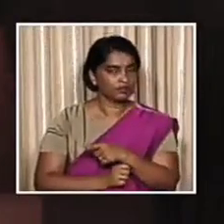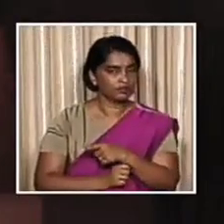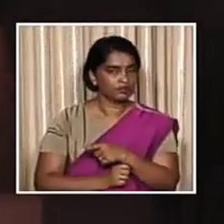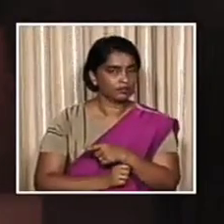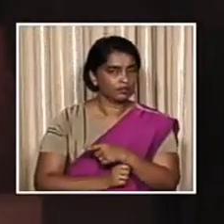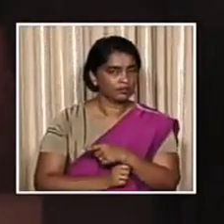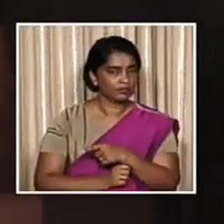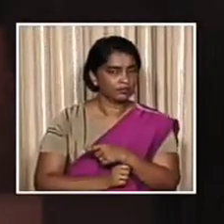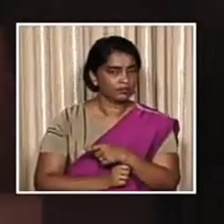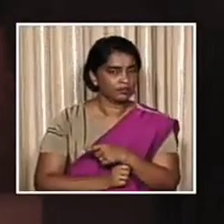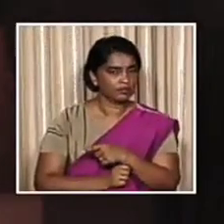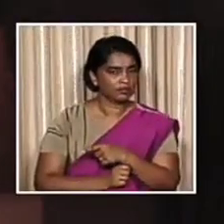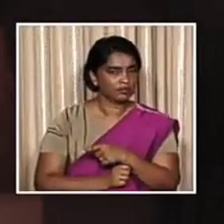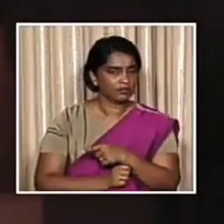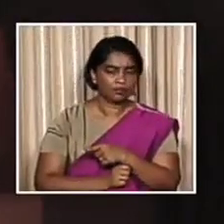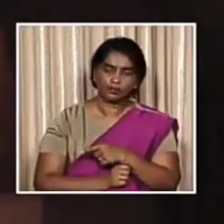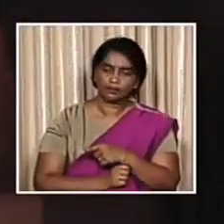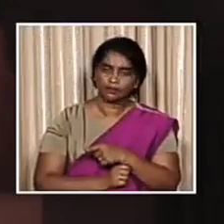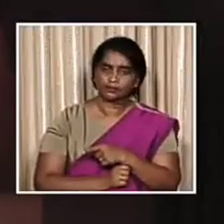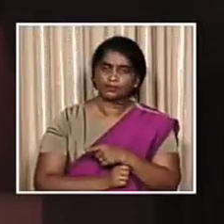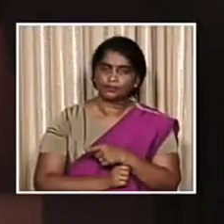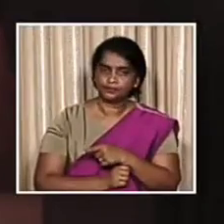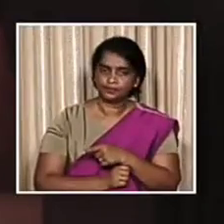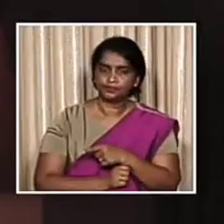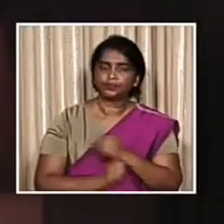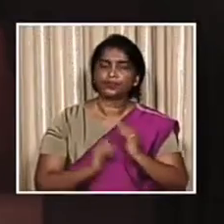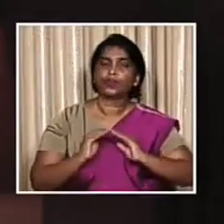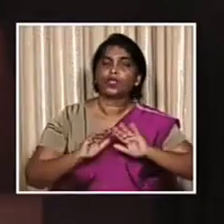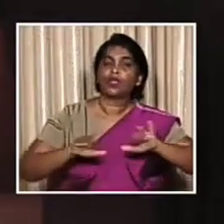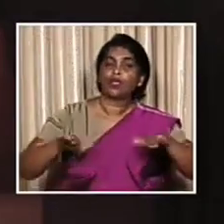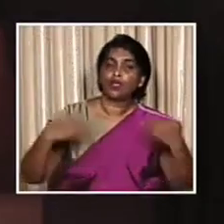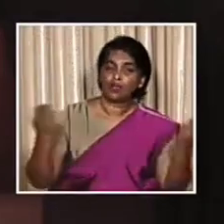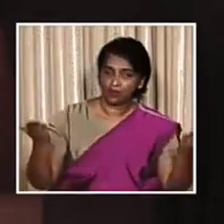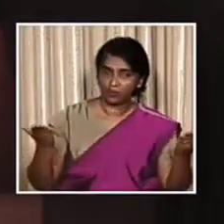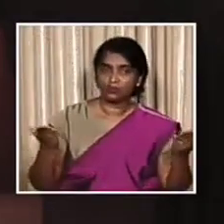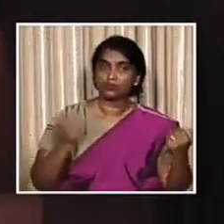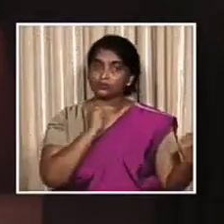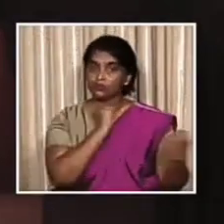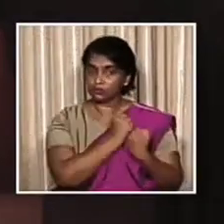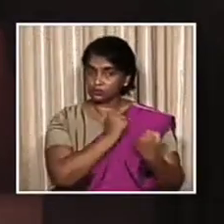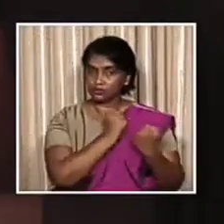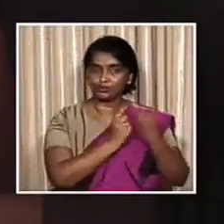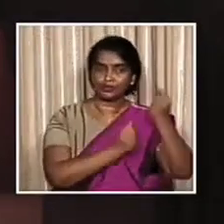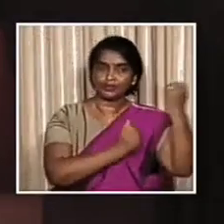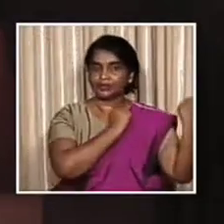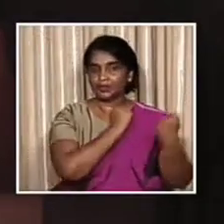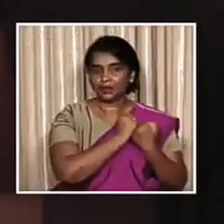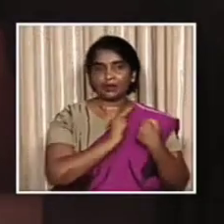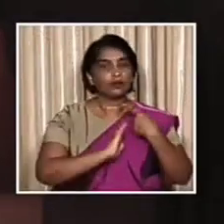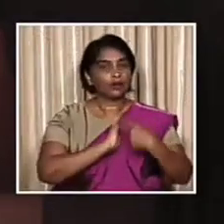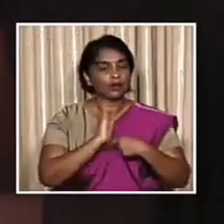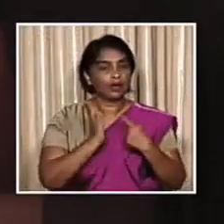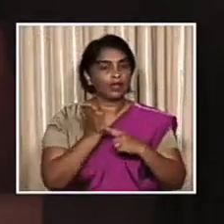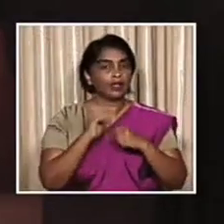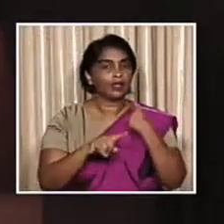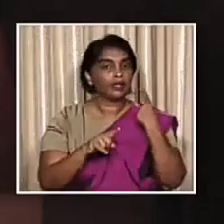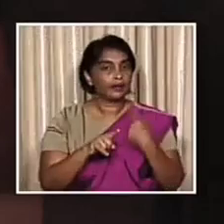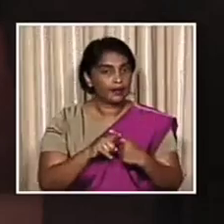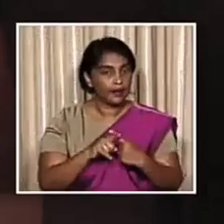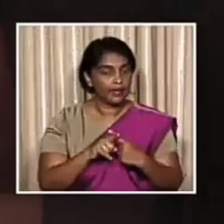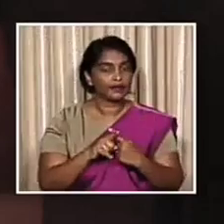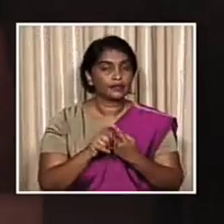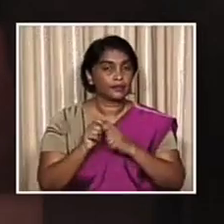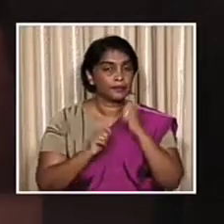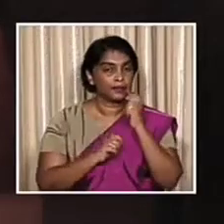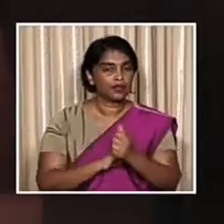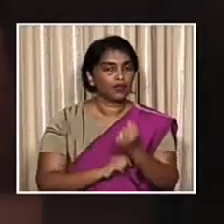தலைவர் பதவிக்கு ஹர்ஷடி சில்வாவை நியமிக்க ஆளும் தரப்பு விருப்பம் கொள்வதாக அதிபர் தெரிவித்திருந்தார். தெரிவுக்குழு கூடும் போது